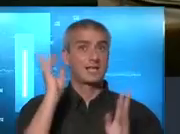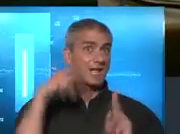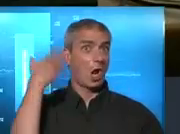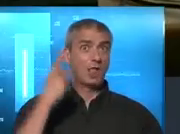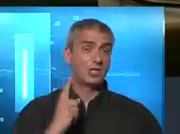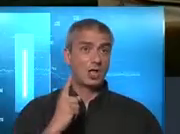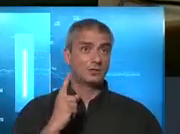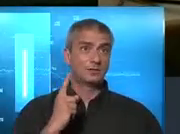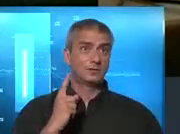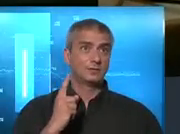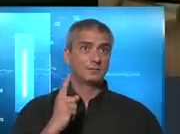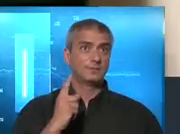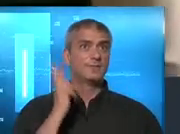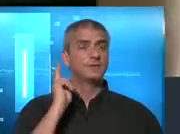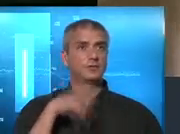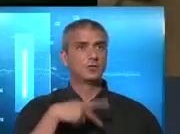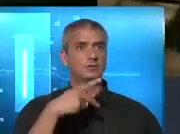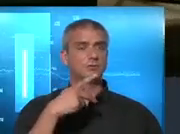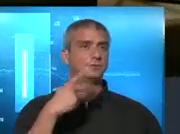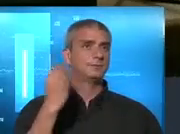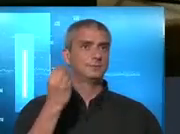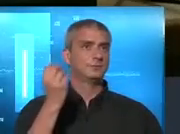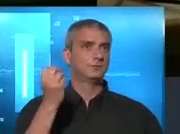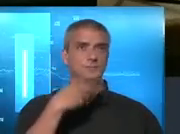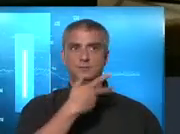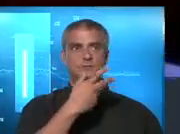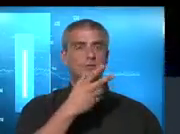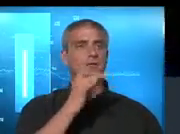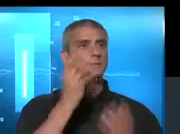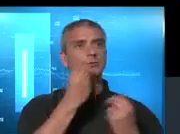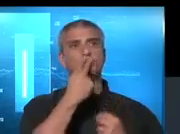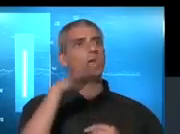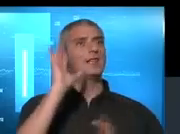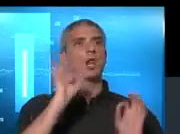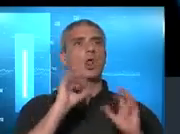בעיניי שיש יקום חילופי שבו היטלר לא נולד.